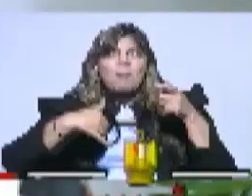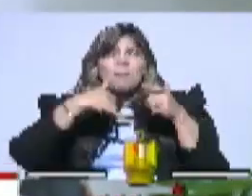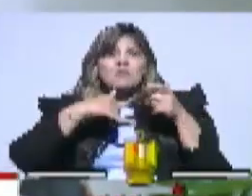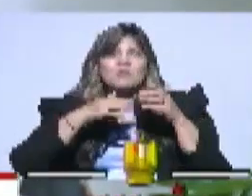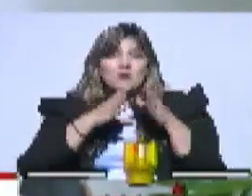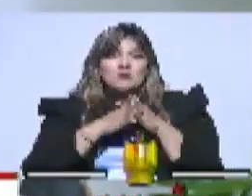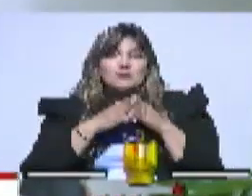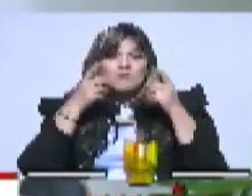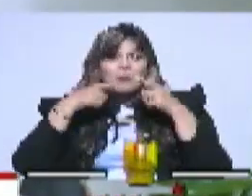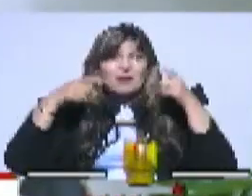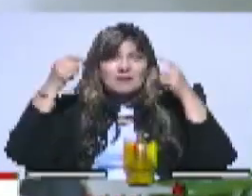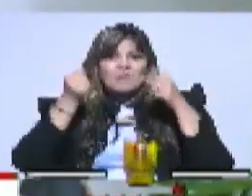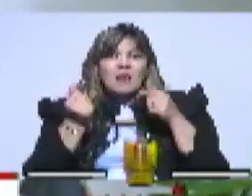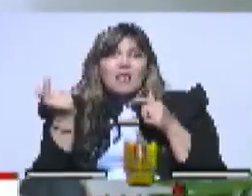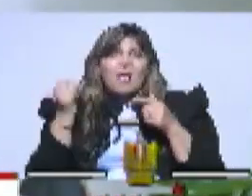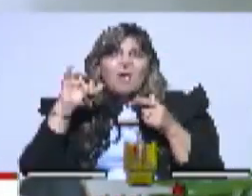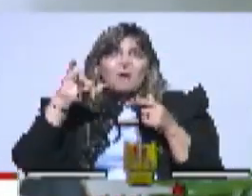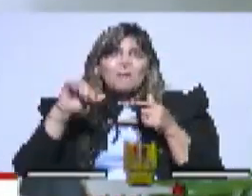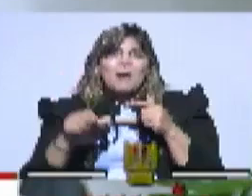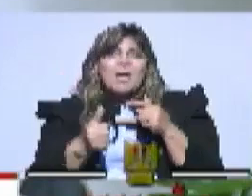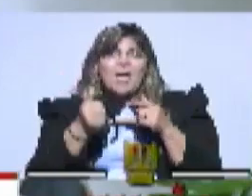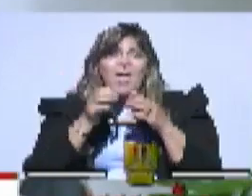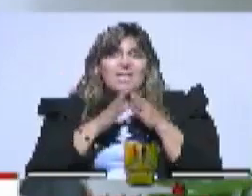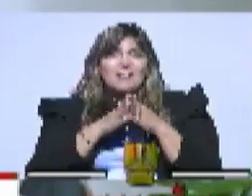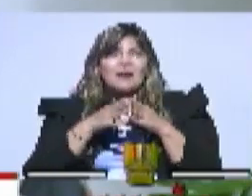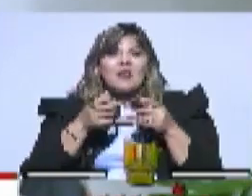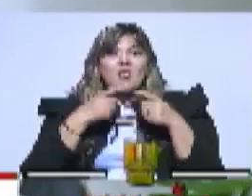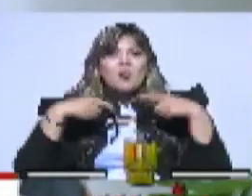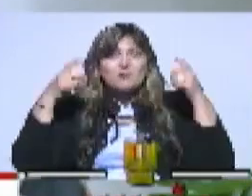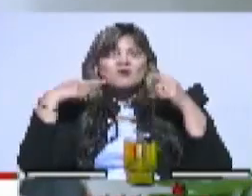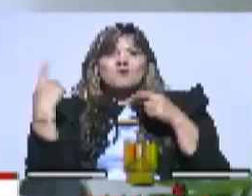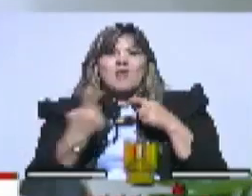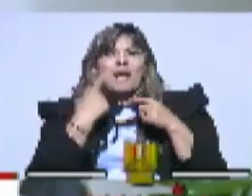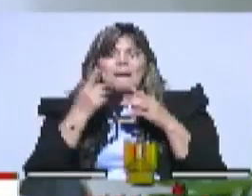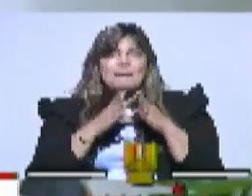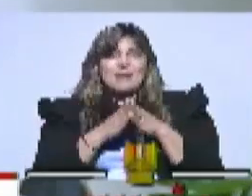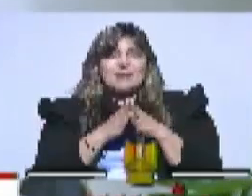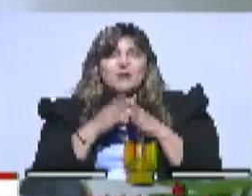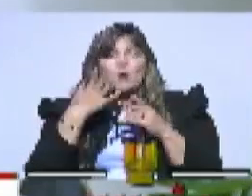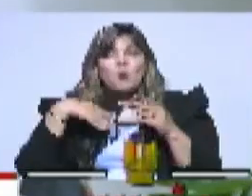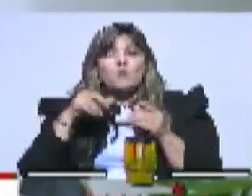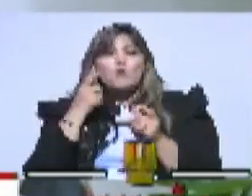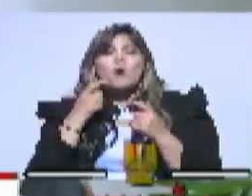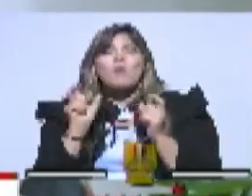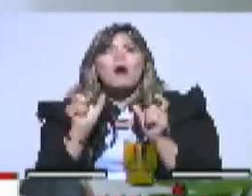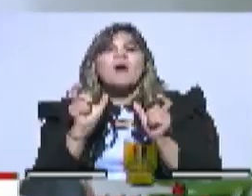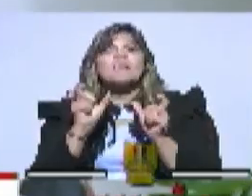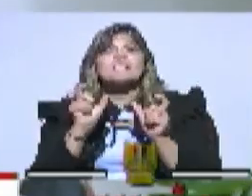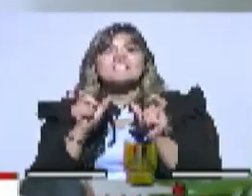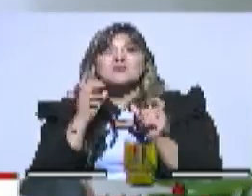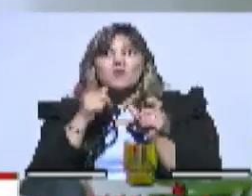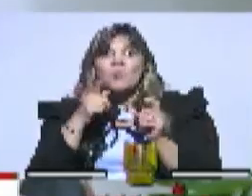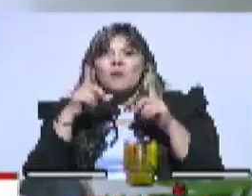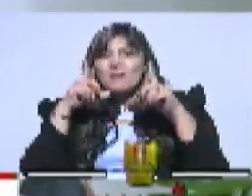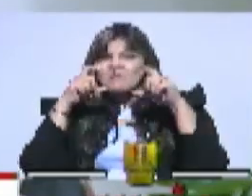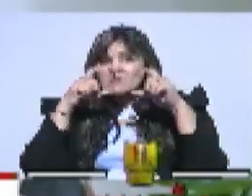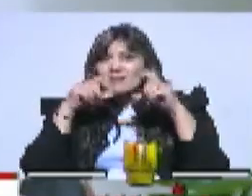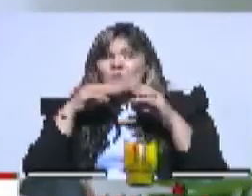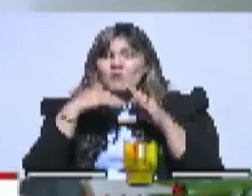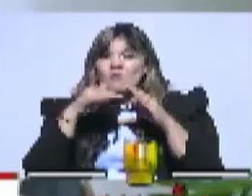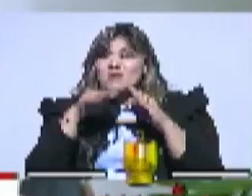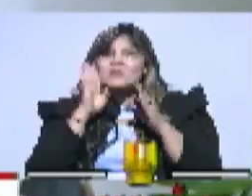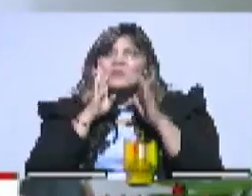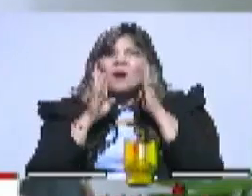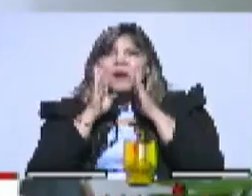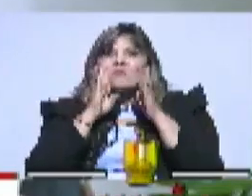العام، شفنا شخصيات عديدة موجودة في لجان الاقتراع، وهم كمان حريصين أن هم يتصوروا وينزلوا على